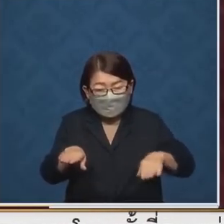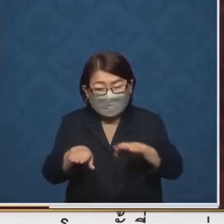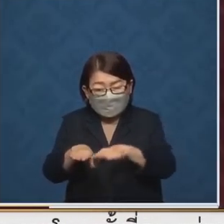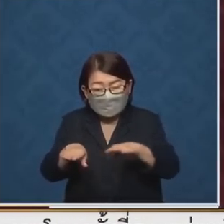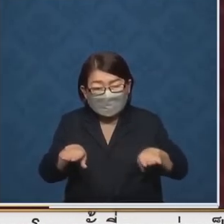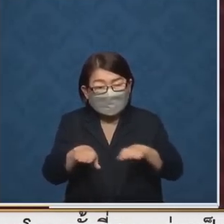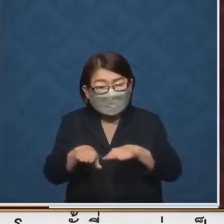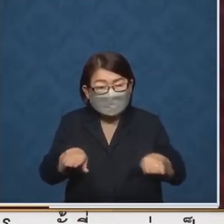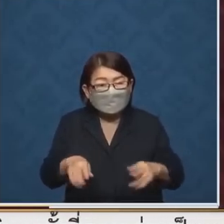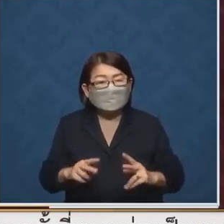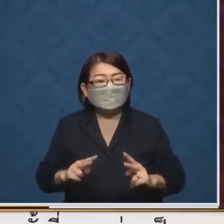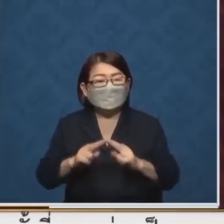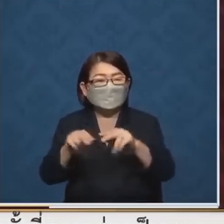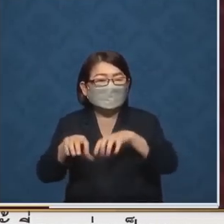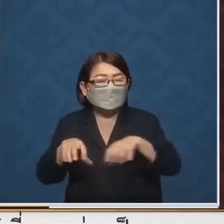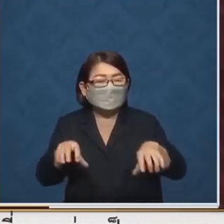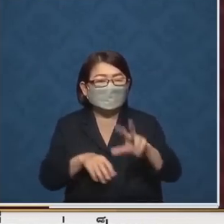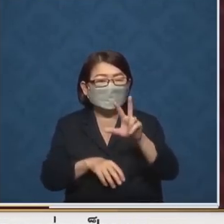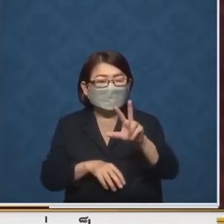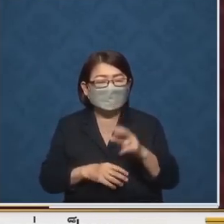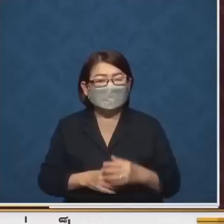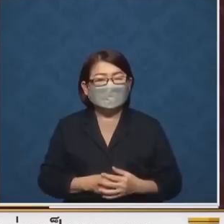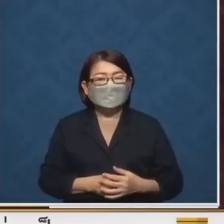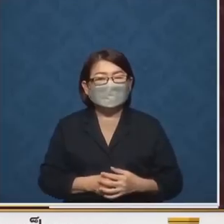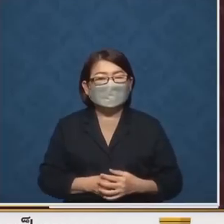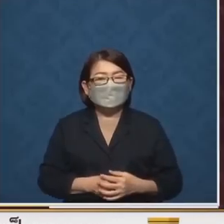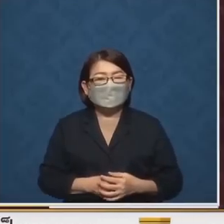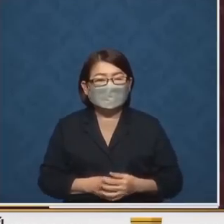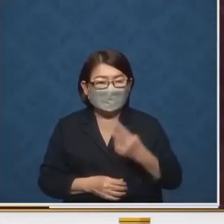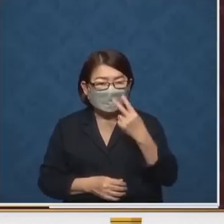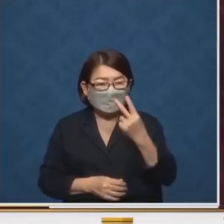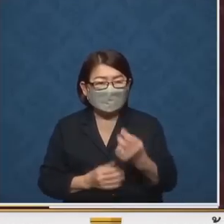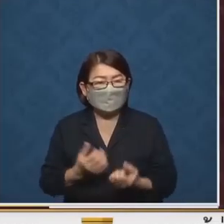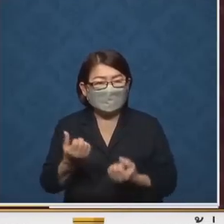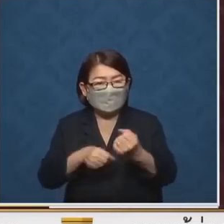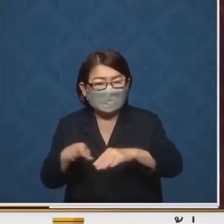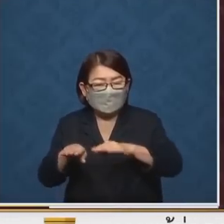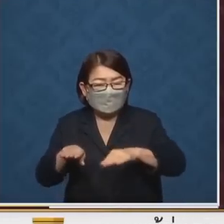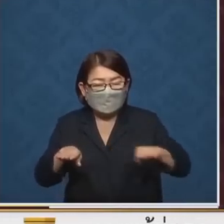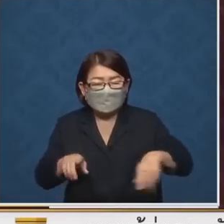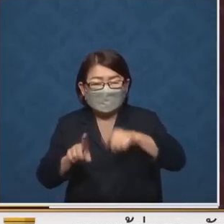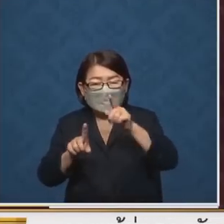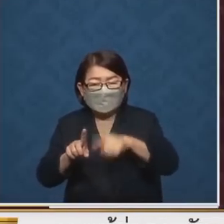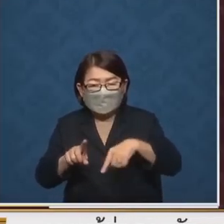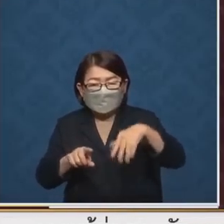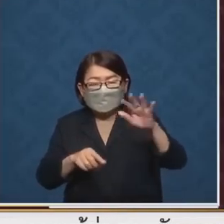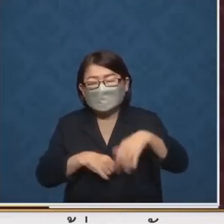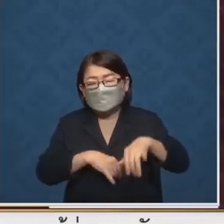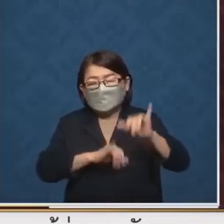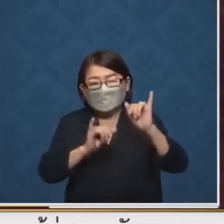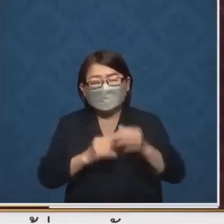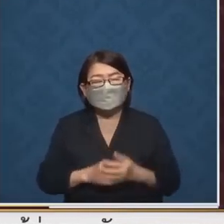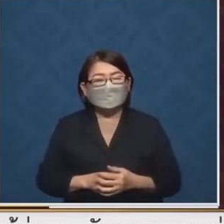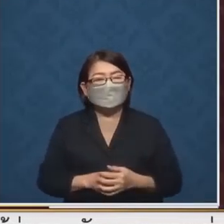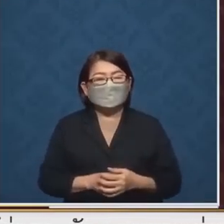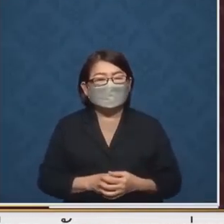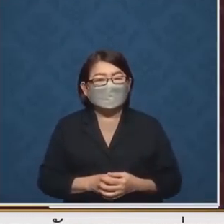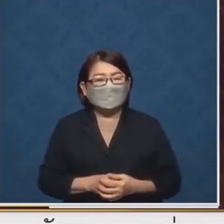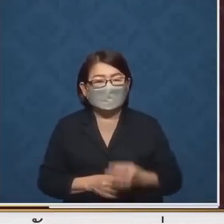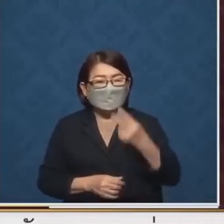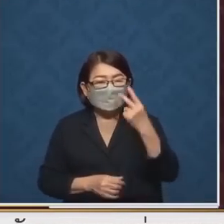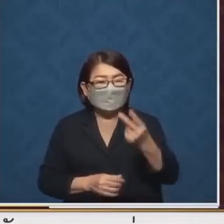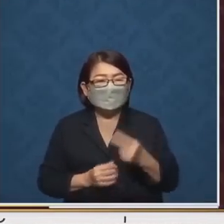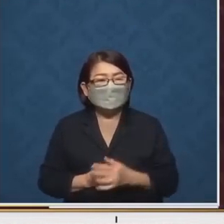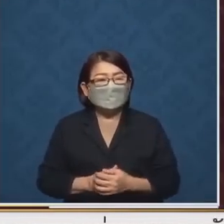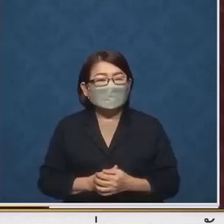ไปดูแผนต่อไป ตรงนี้ฉายผ่านได้อกถดูรถเป็ 1,000 ๆ คัน จอดทิ้งถาไปดอแผนหนึสิครับไ้